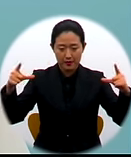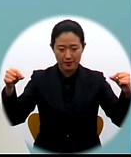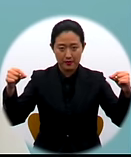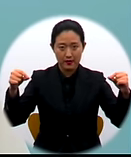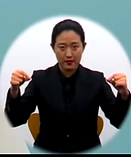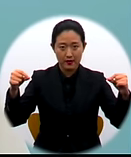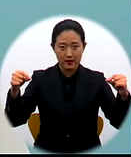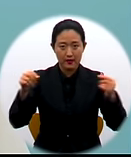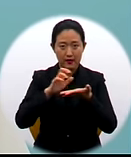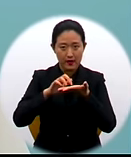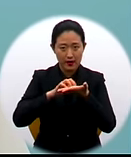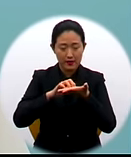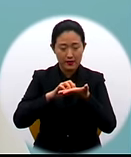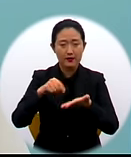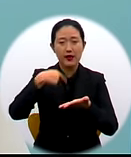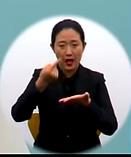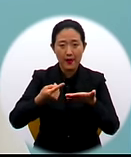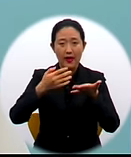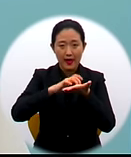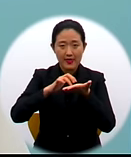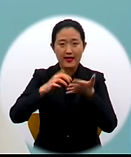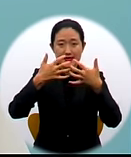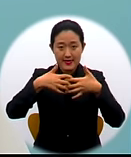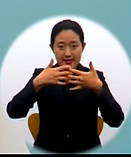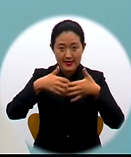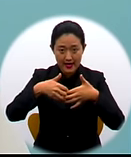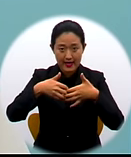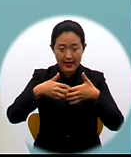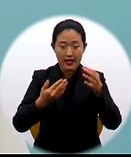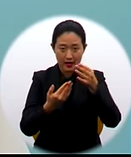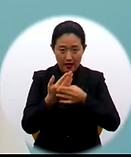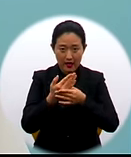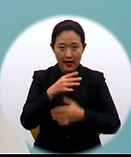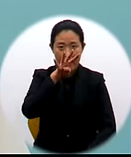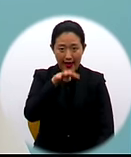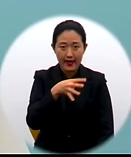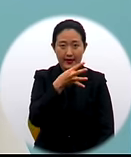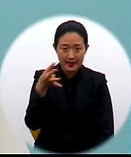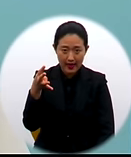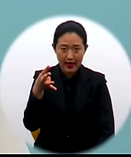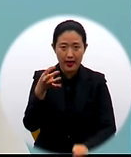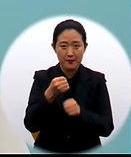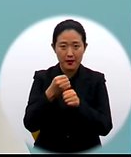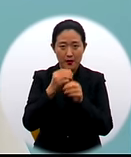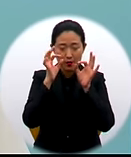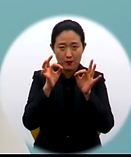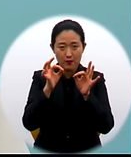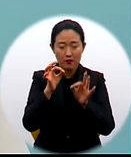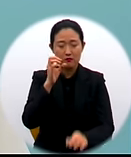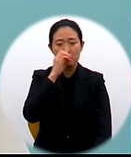계산기가 생겨났죠. 계산기로 아무리 빨리 계산한다 한들 엑셀을 따라잡을 수 없습니다. 보시면